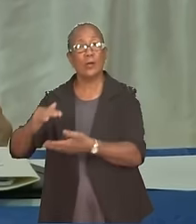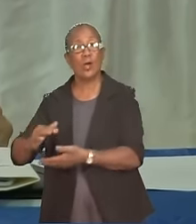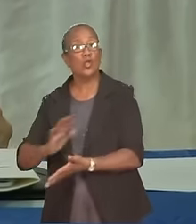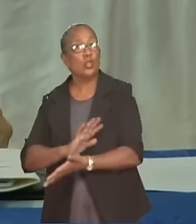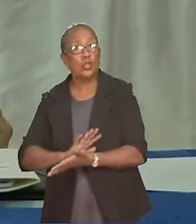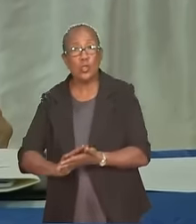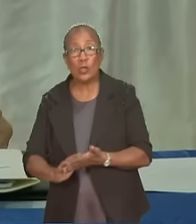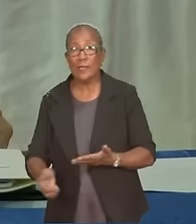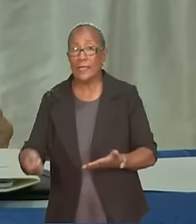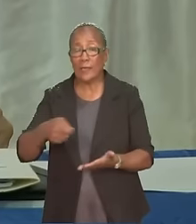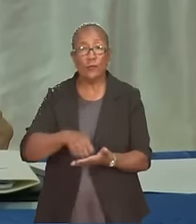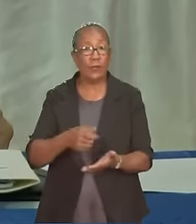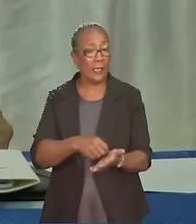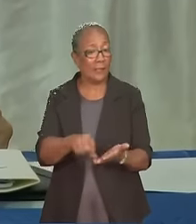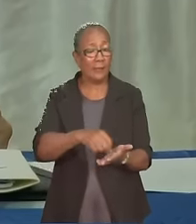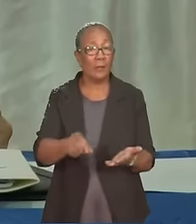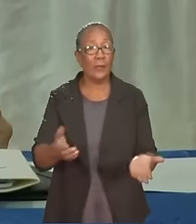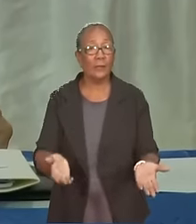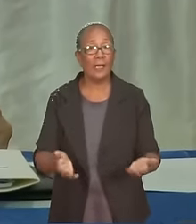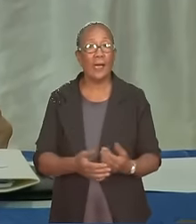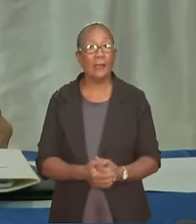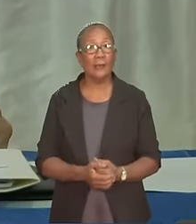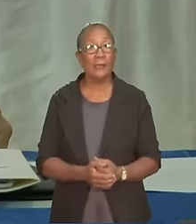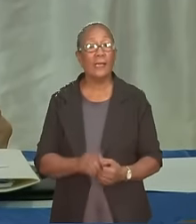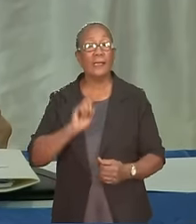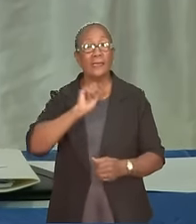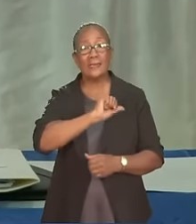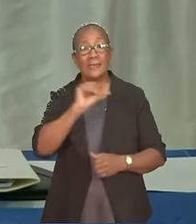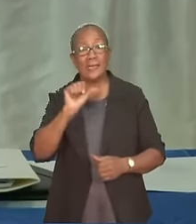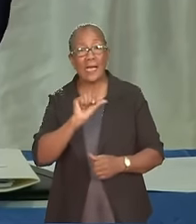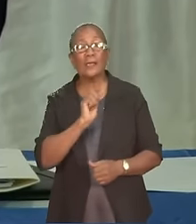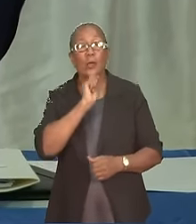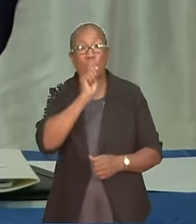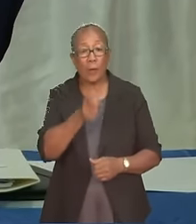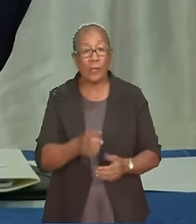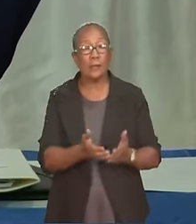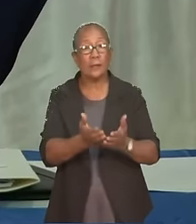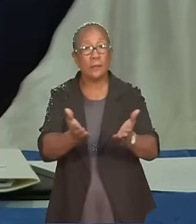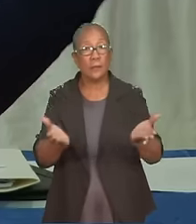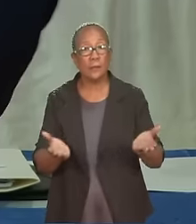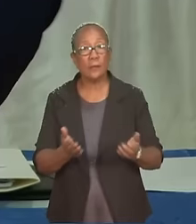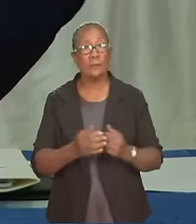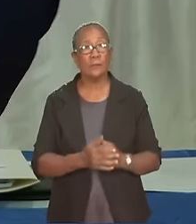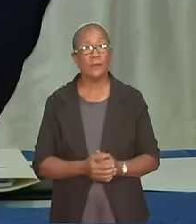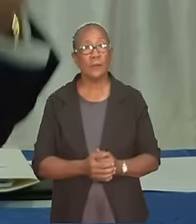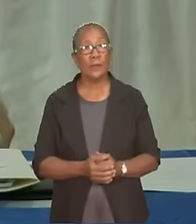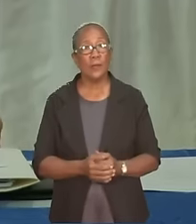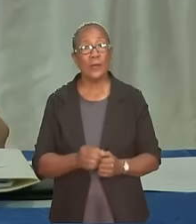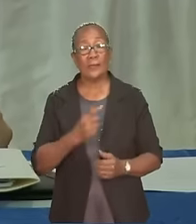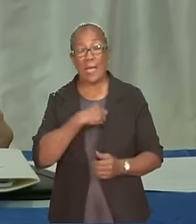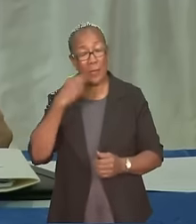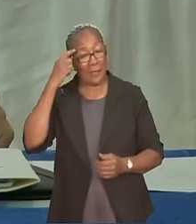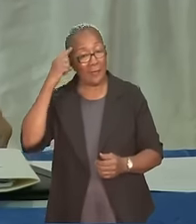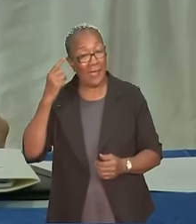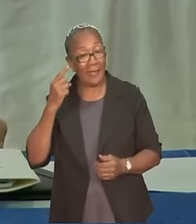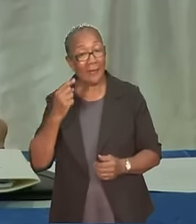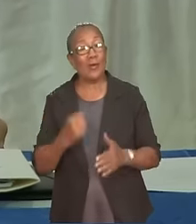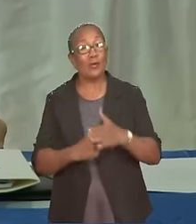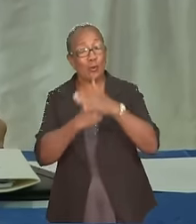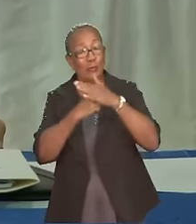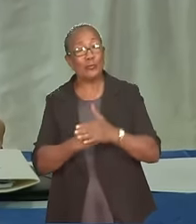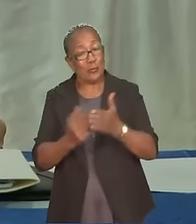invoerrechten. Dat is de andere opdracht die gegeven. Dus wij zitten hier met een verkeerd beeld. Wie gaat er steun naar komen? Niks